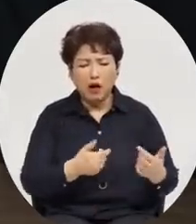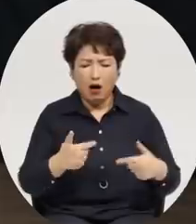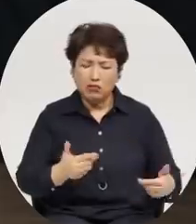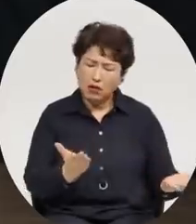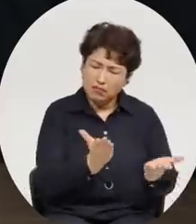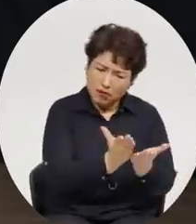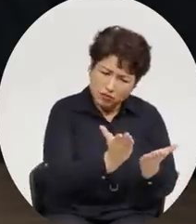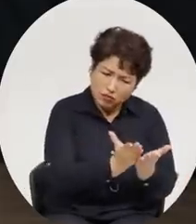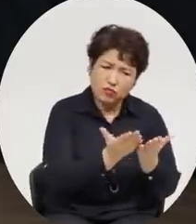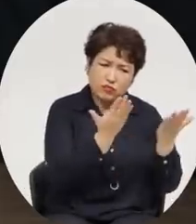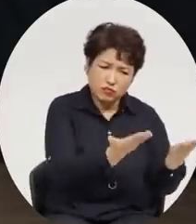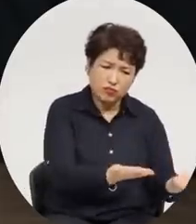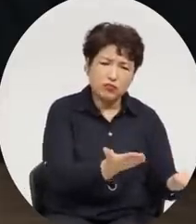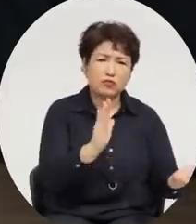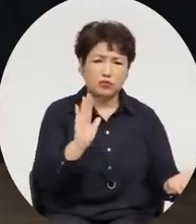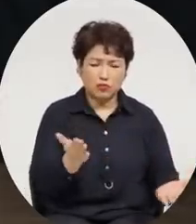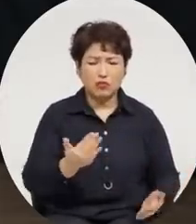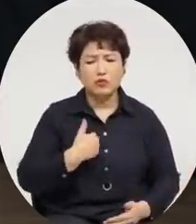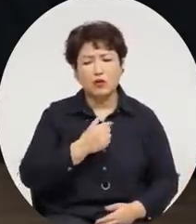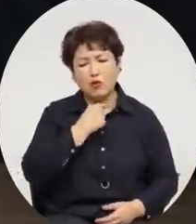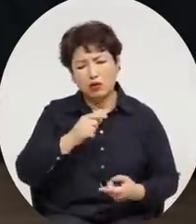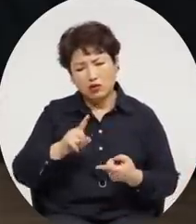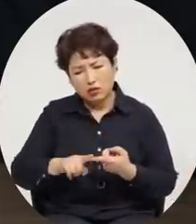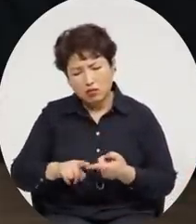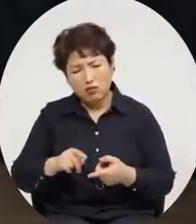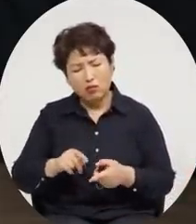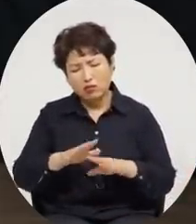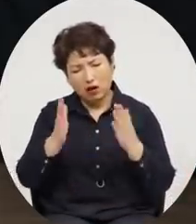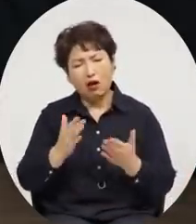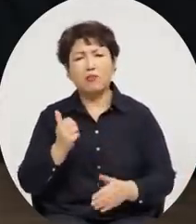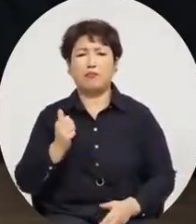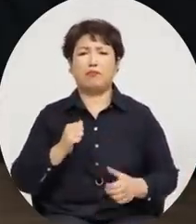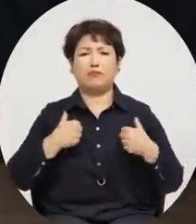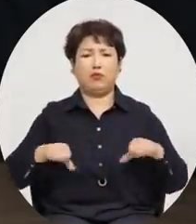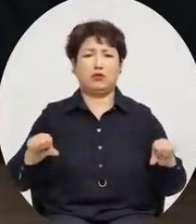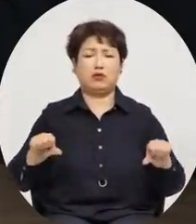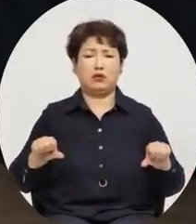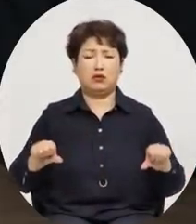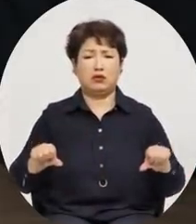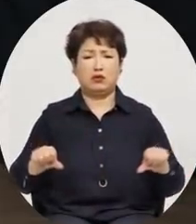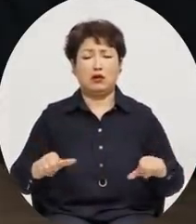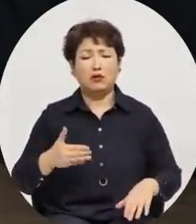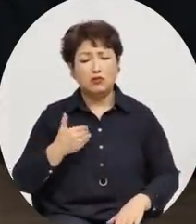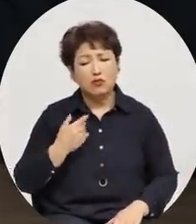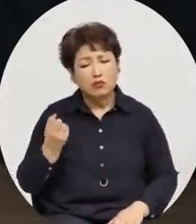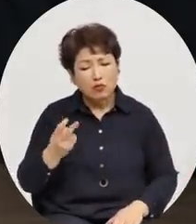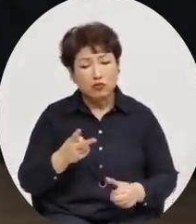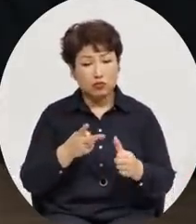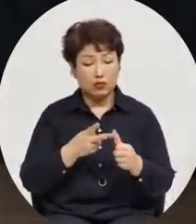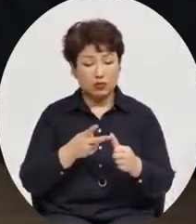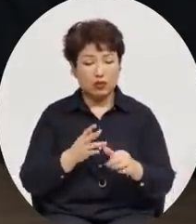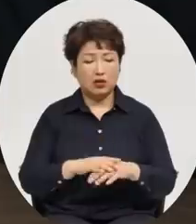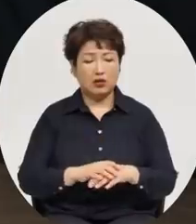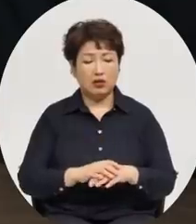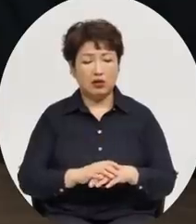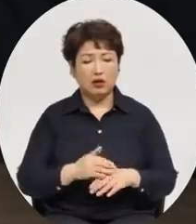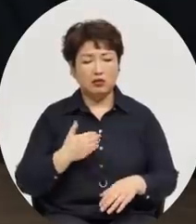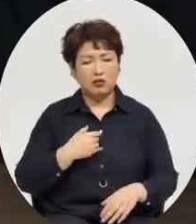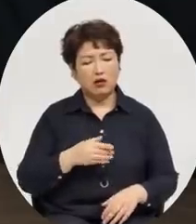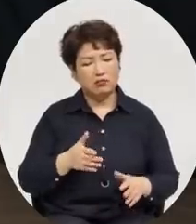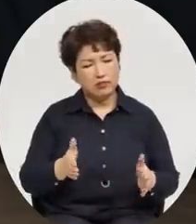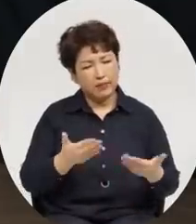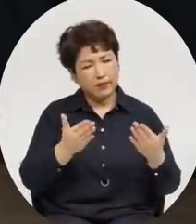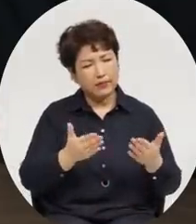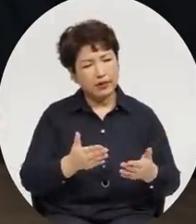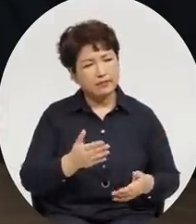뜻에 맞춰야 하며 제가 원하는 것은 할 수가 없습니다. 두 번째로는 저는 가볍게 혹은 좋은 뜻으로 한 말을 상당히